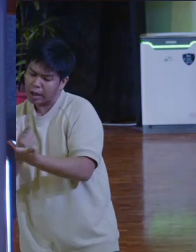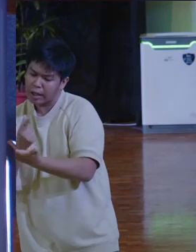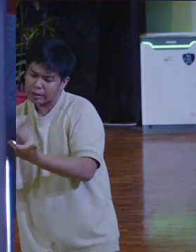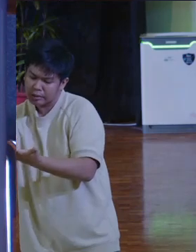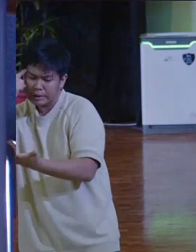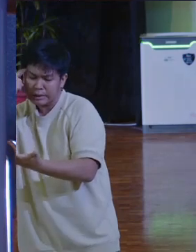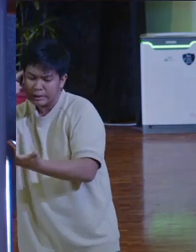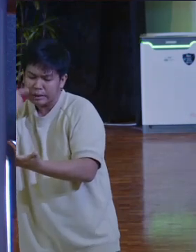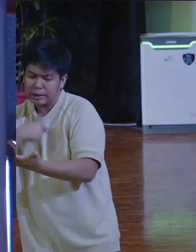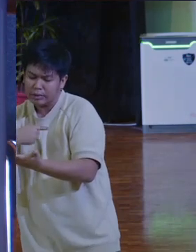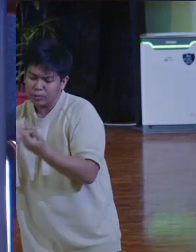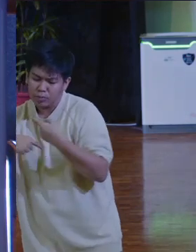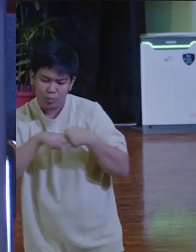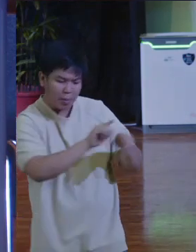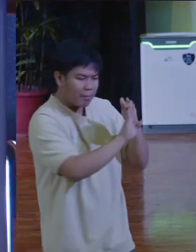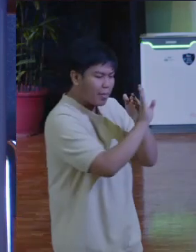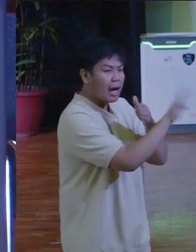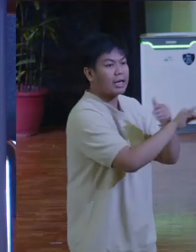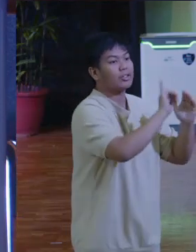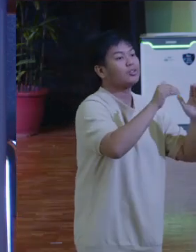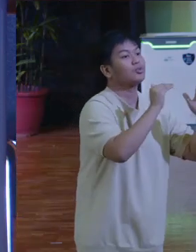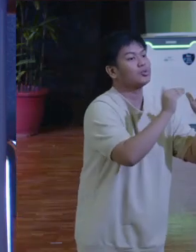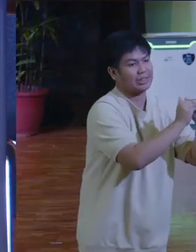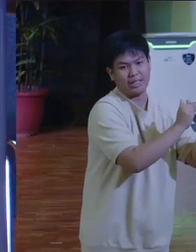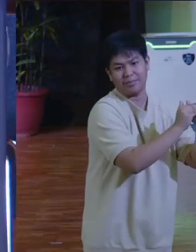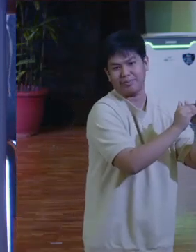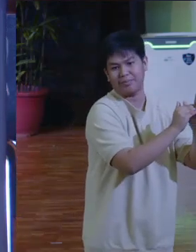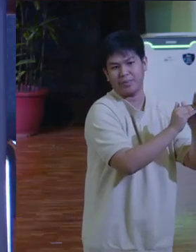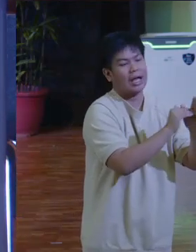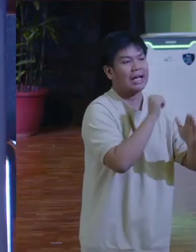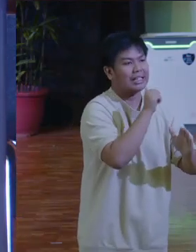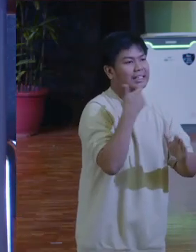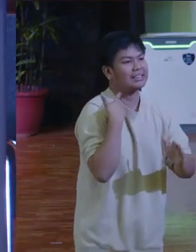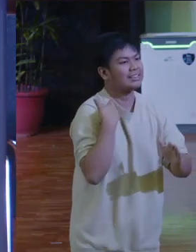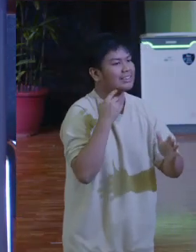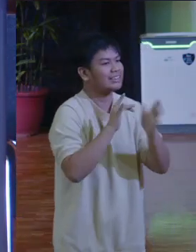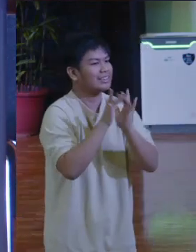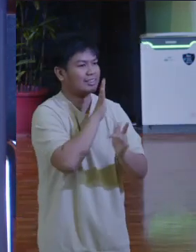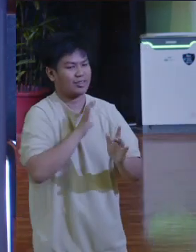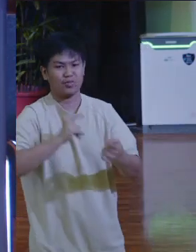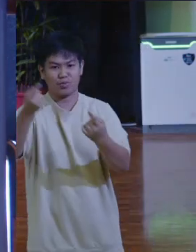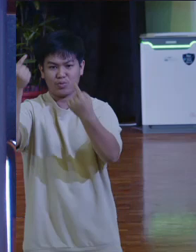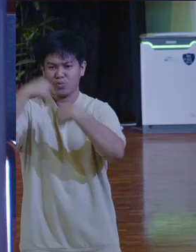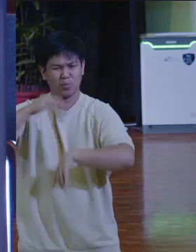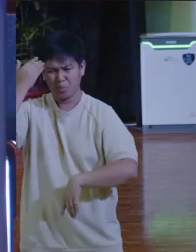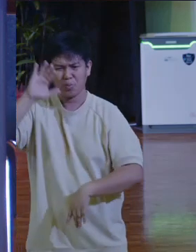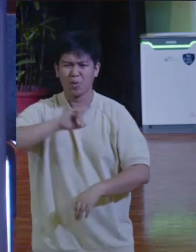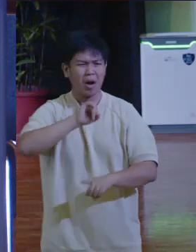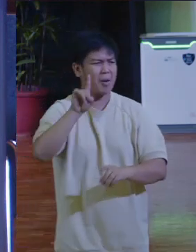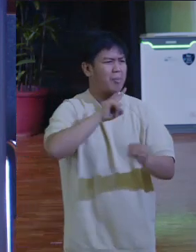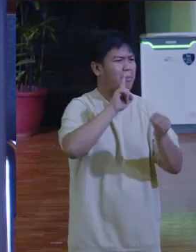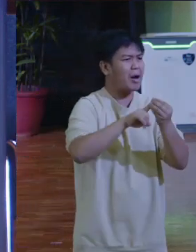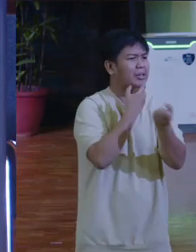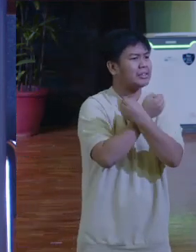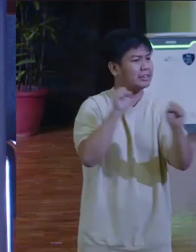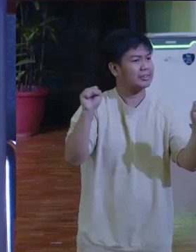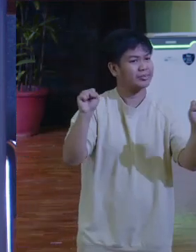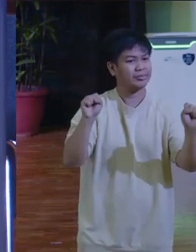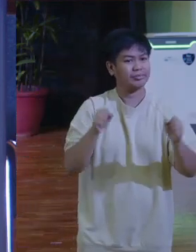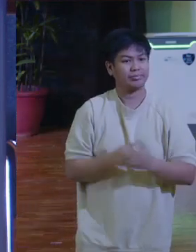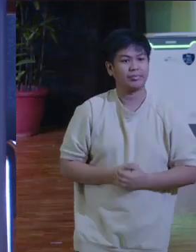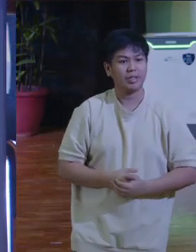unawa nila. No? Hindi po ito yung salvation. Ang salvation para sa kanila ay sila